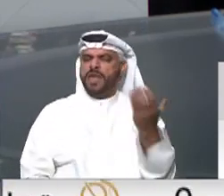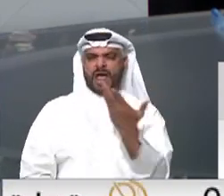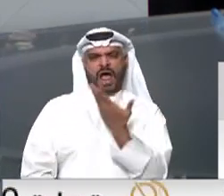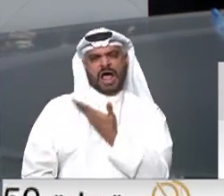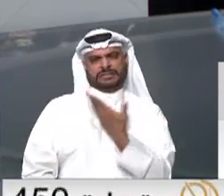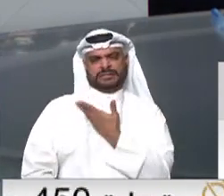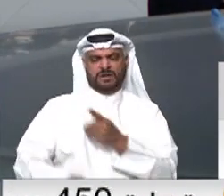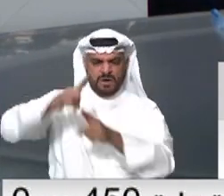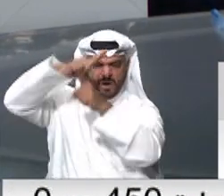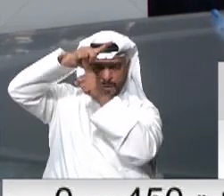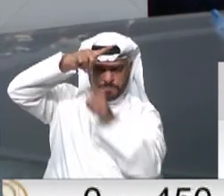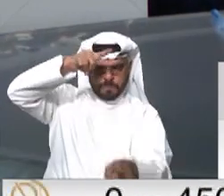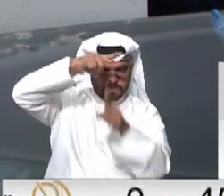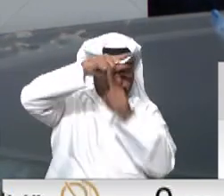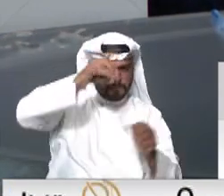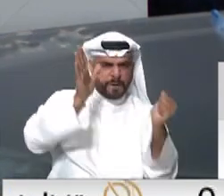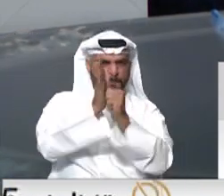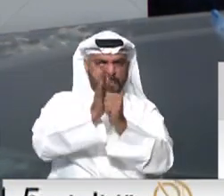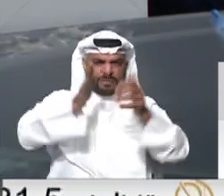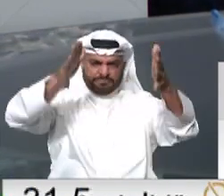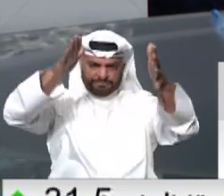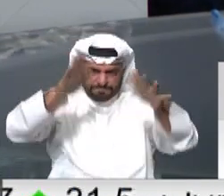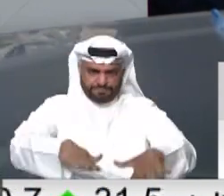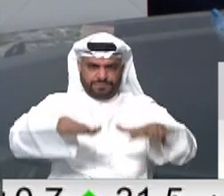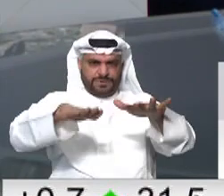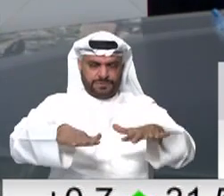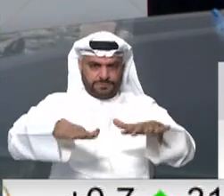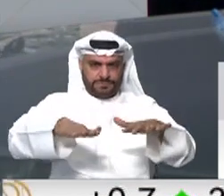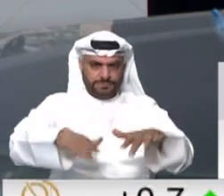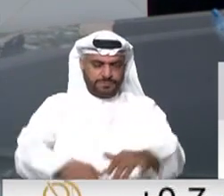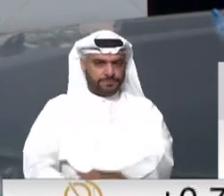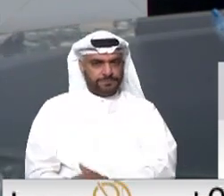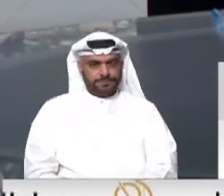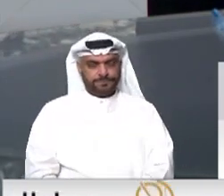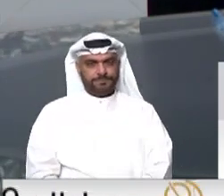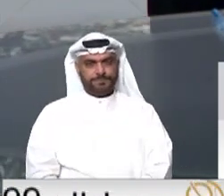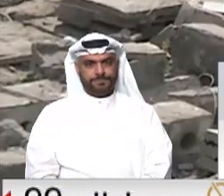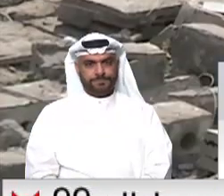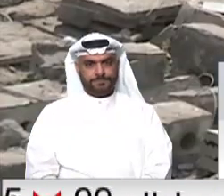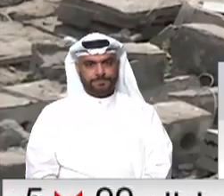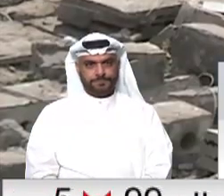بعد أن دمرت منازلهم بالكامل.